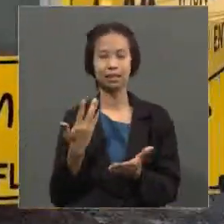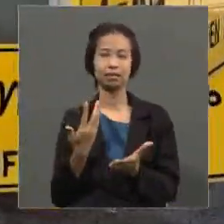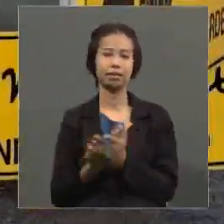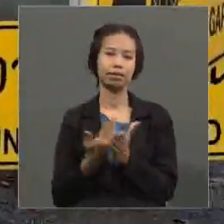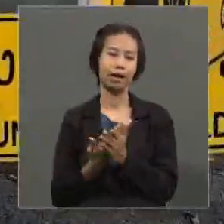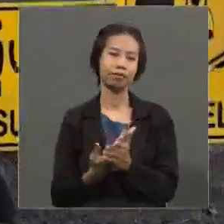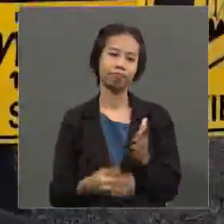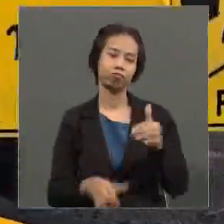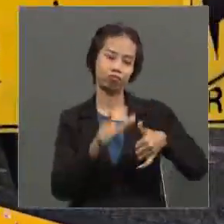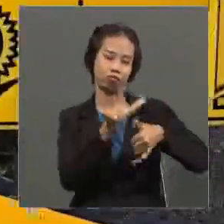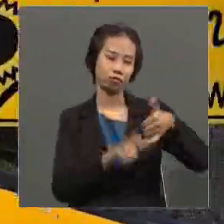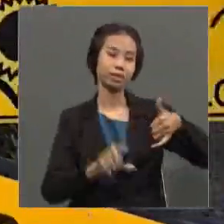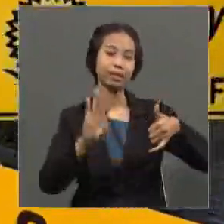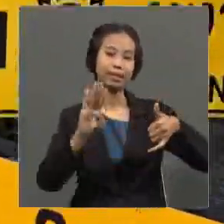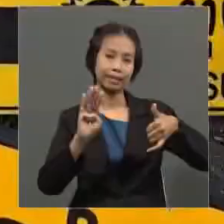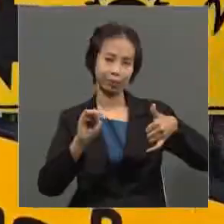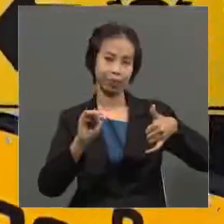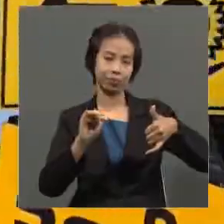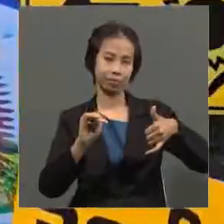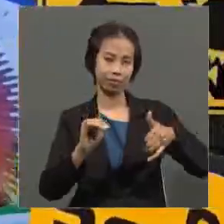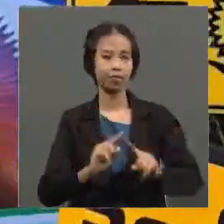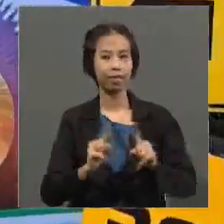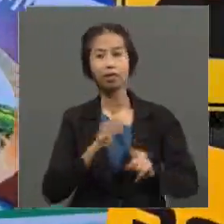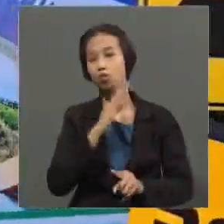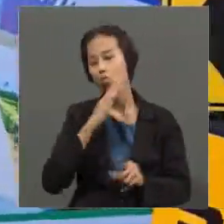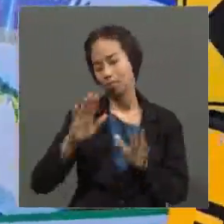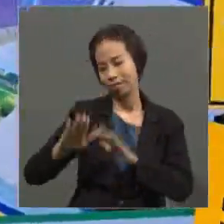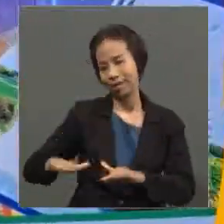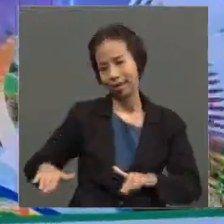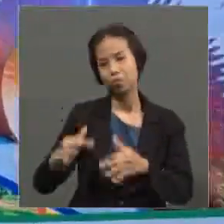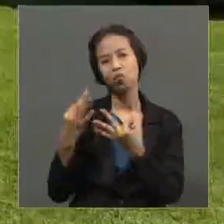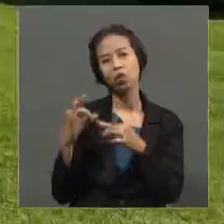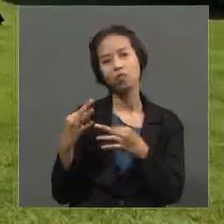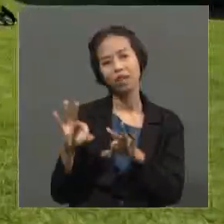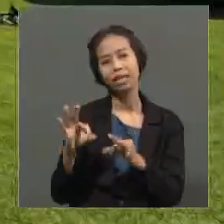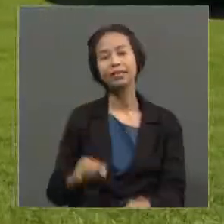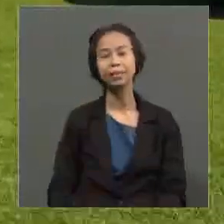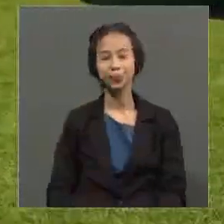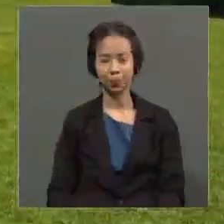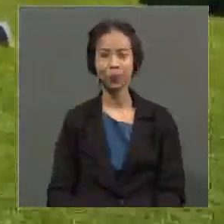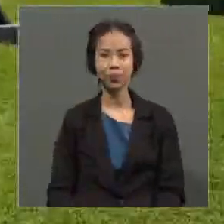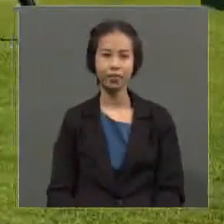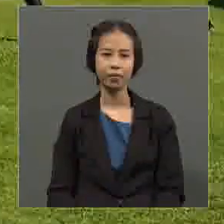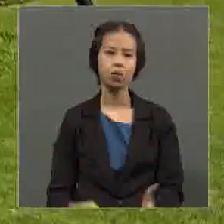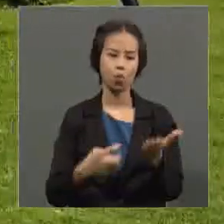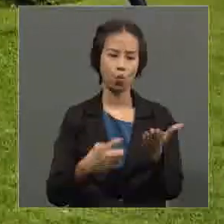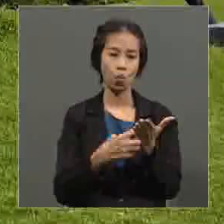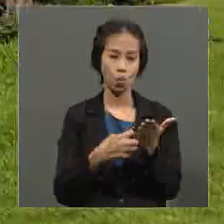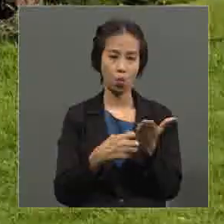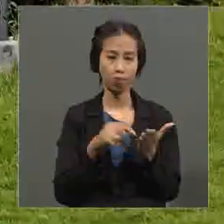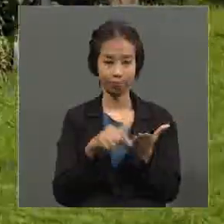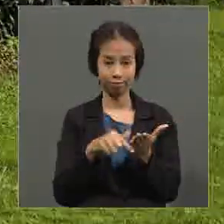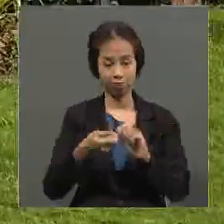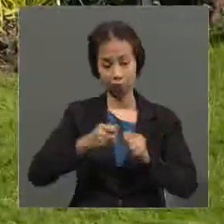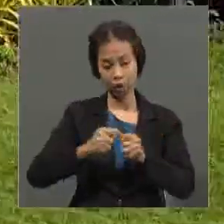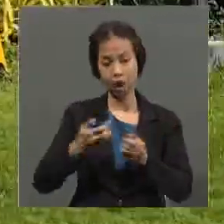ชมท่านละ 40บาทนะคะแต่ถ้าหากว่าเป็นเด็กเล็กน่ะเข้าชมฟรีไม่คิดค่าใช้จ่ายคูปองทุกใบจะนำไปเป็นสวน